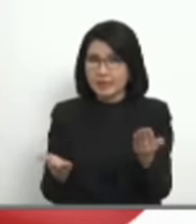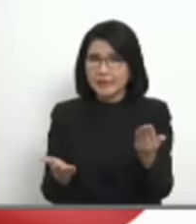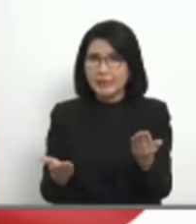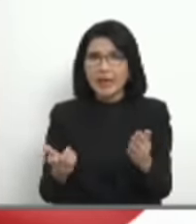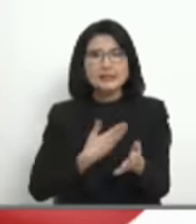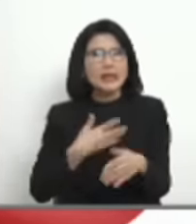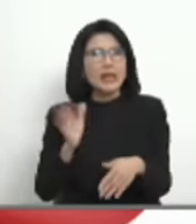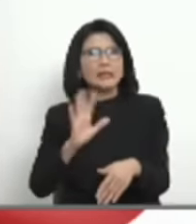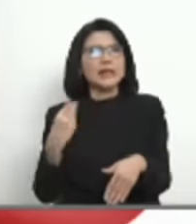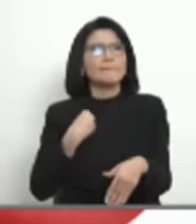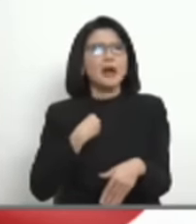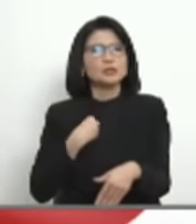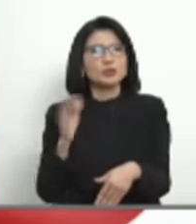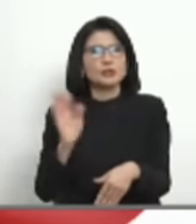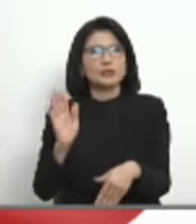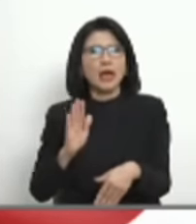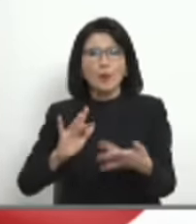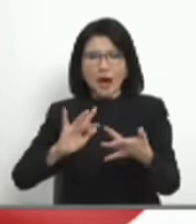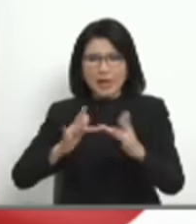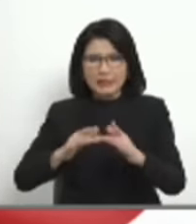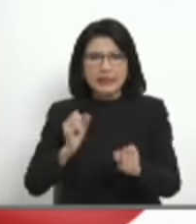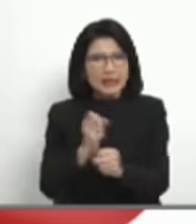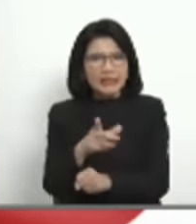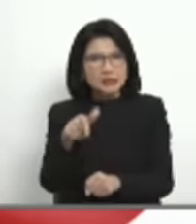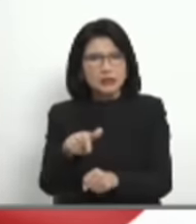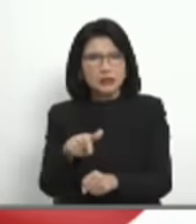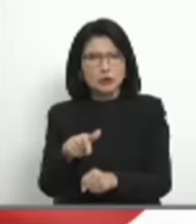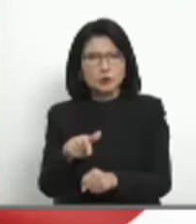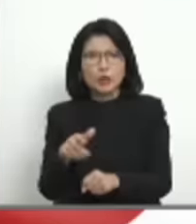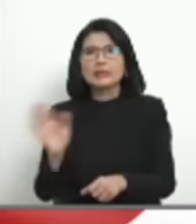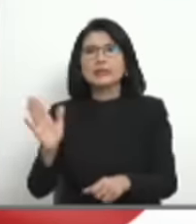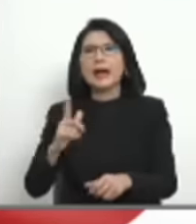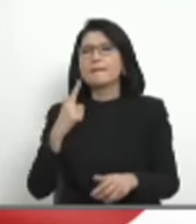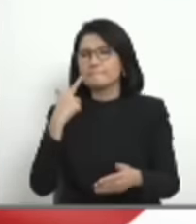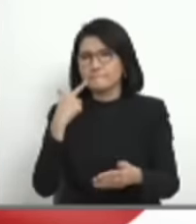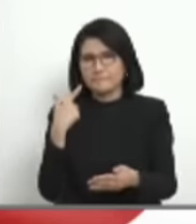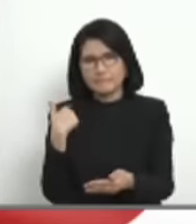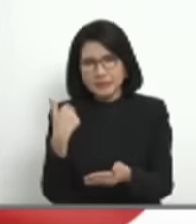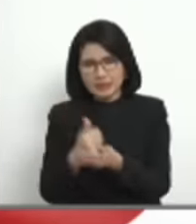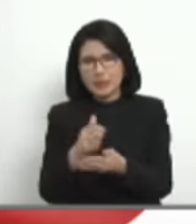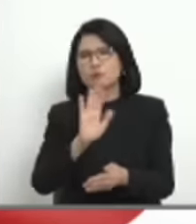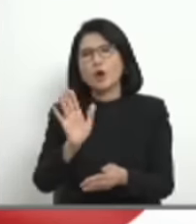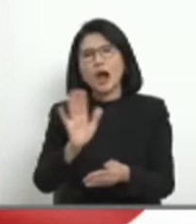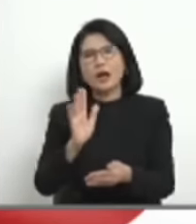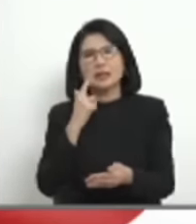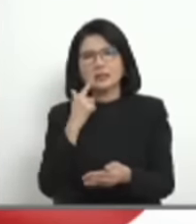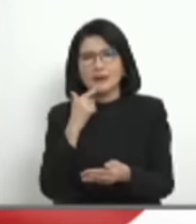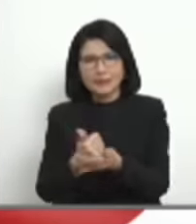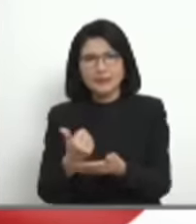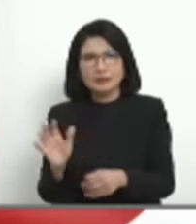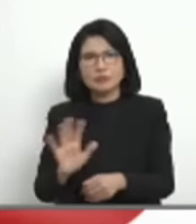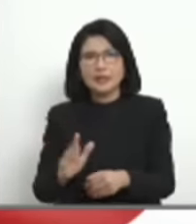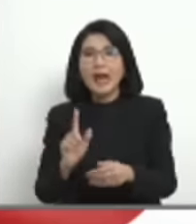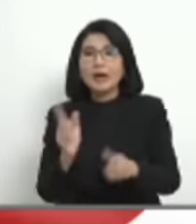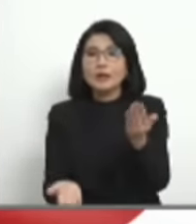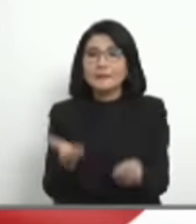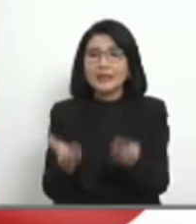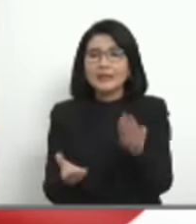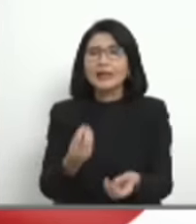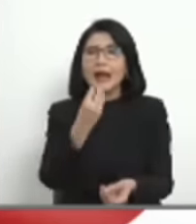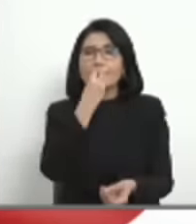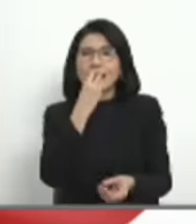bermaksud bahwa internet drastis itu tidak penting tidak kalau dibandingkan dengan makan gratis